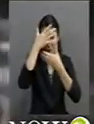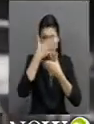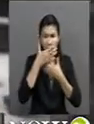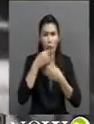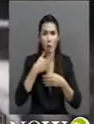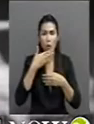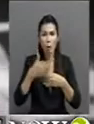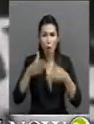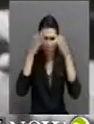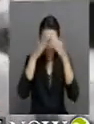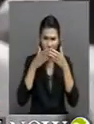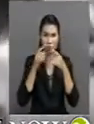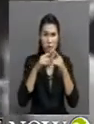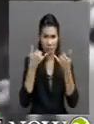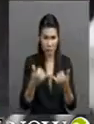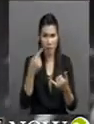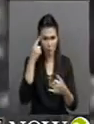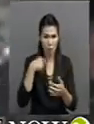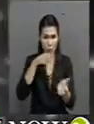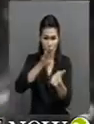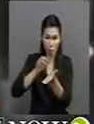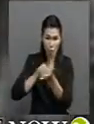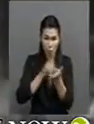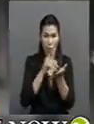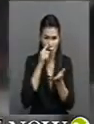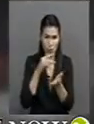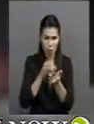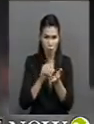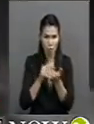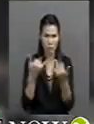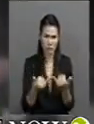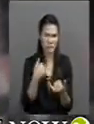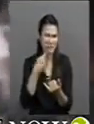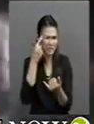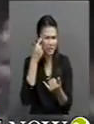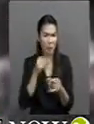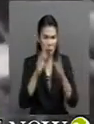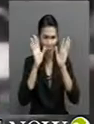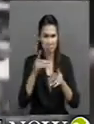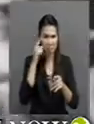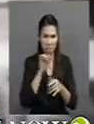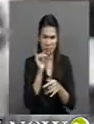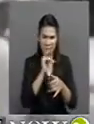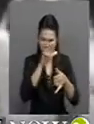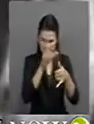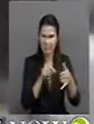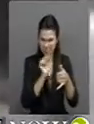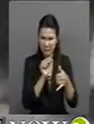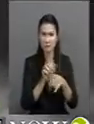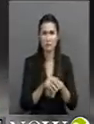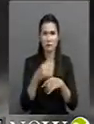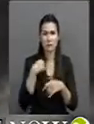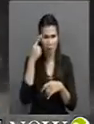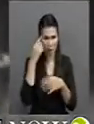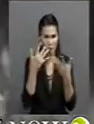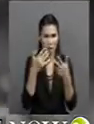ก็ตอนนี้กำลังรวบรวมข้อมูลอยู่นะครับเพราะว่าดูท่าน่าจะเป็นคนร้ายที่ก่อเหตุนะครับแล้วเดี๋ยวคง